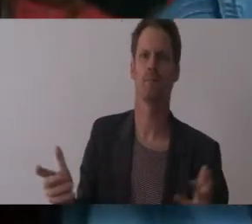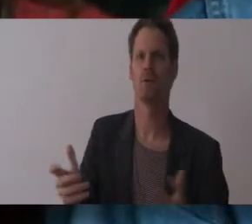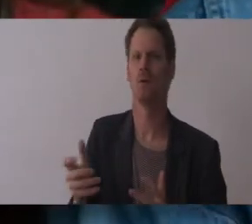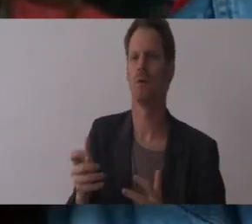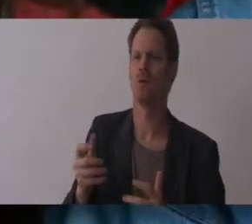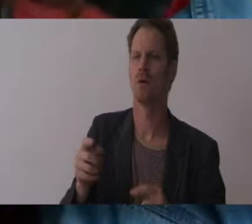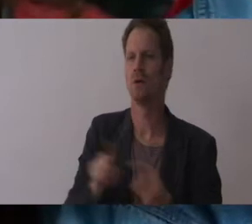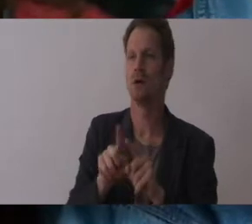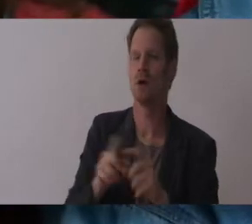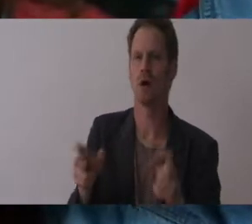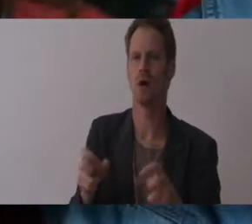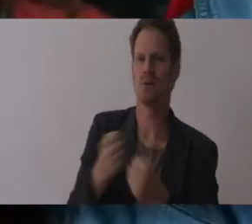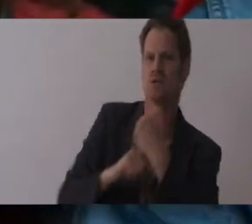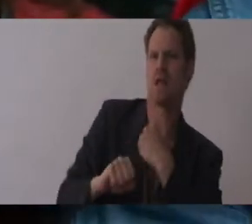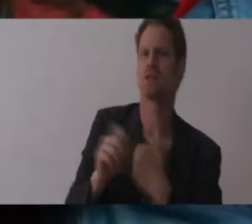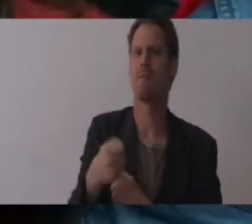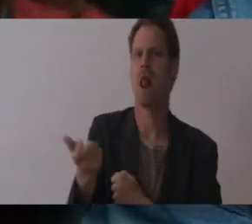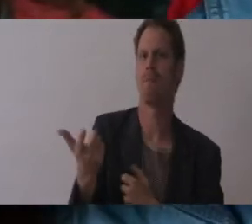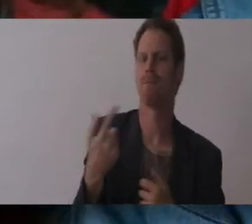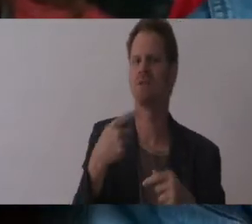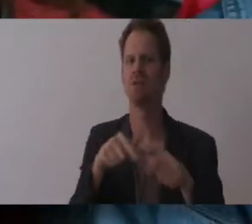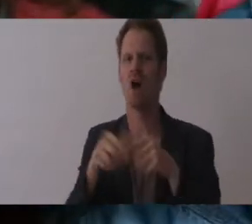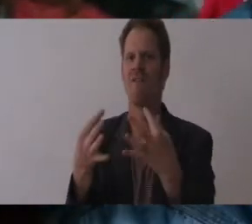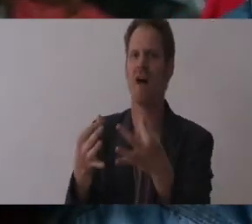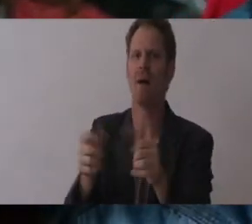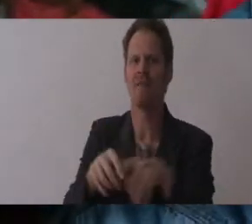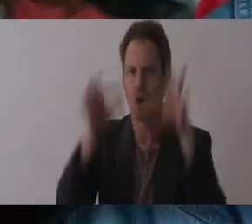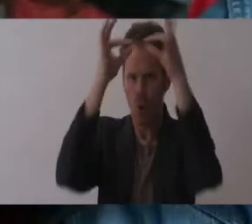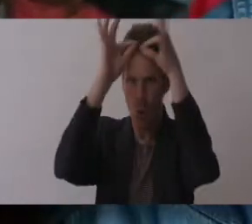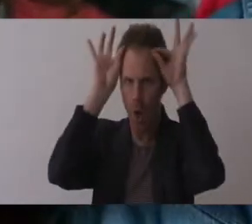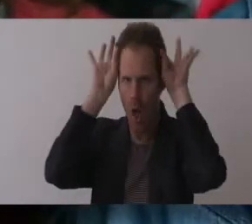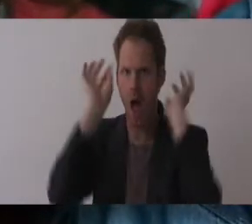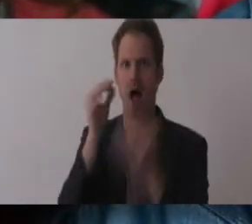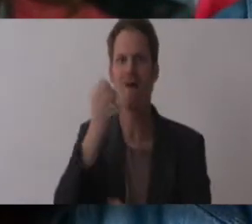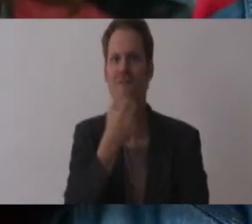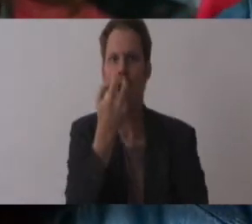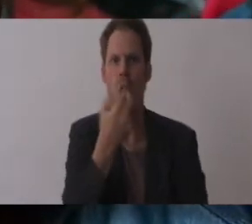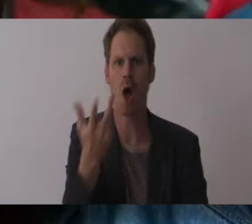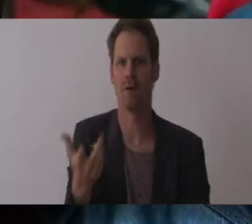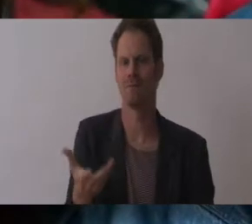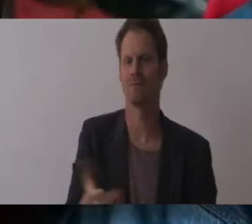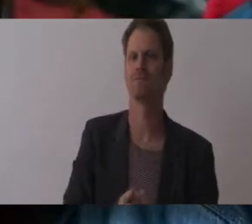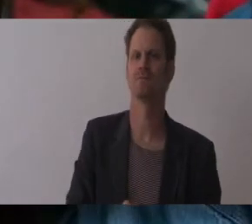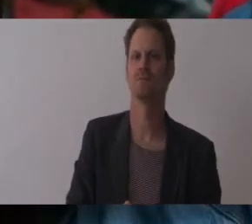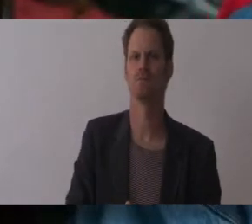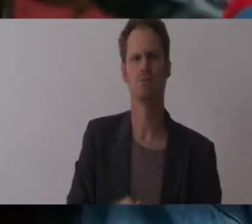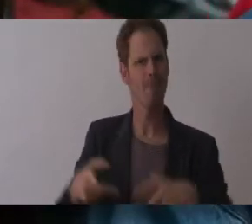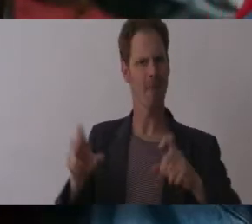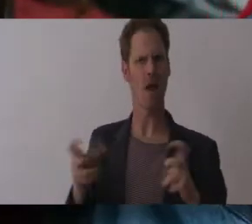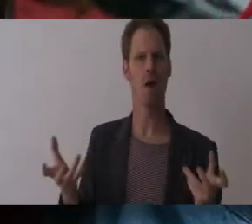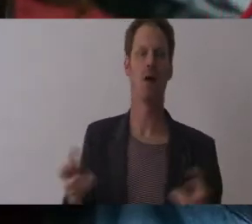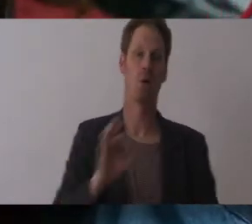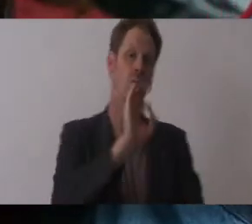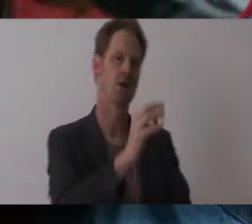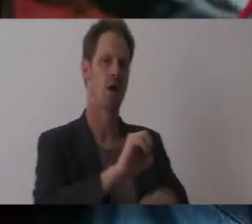et on peut être un peu vulnérable, enfin on n'a pas d'arme quoi et avec une couronne de voix, je crois qu'il n rien de plus pacifiste que ça. Oui, et puis